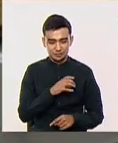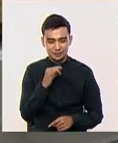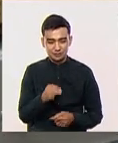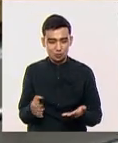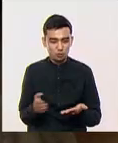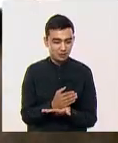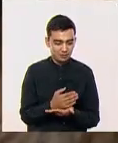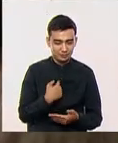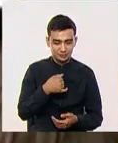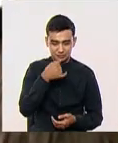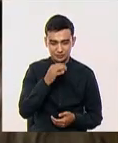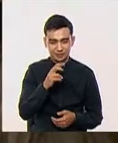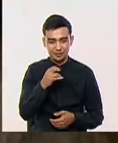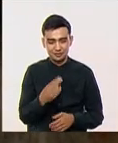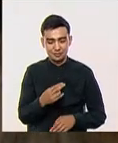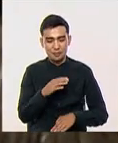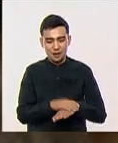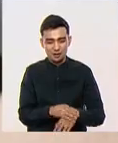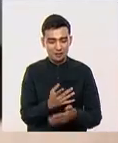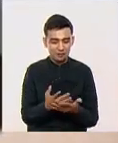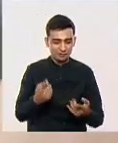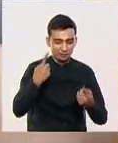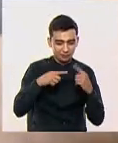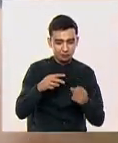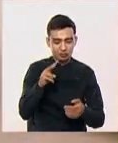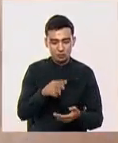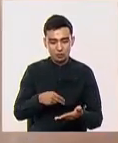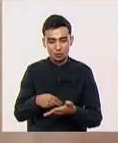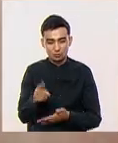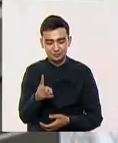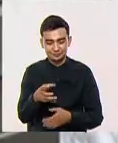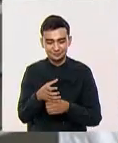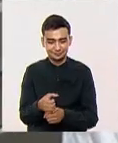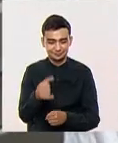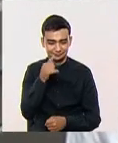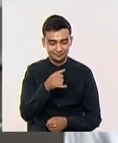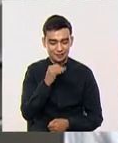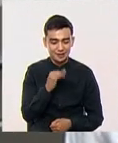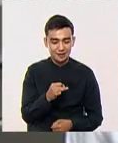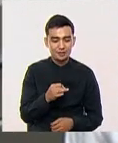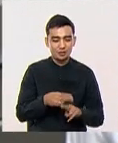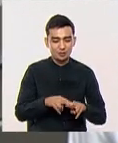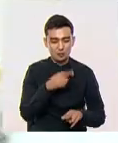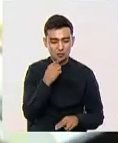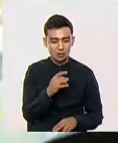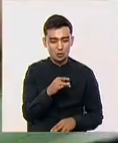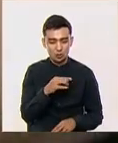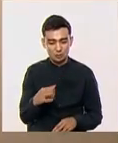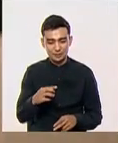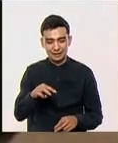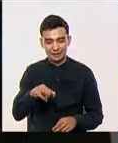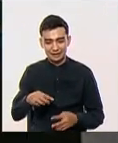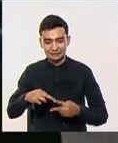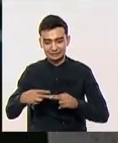себебі орталық банктер түрлі тәсілдерді пайдаланып доллар сатып алуға ниеттілерді шектейді. Сондықтан ресейліктер рубльді теңгеге